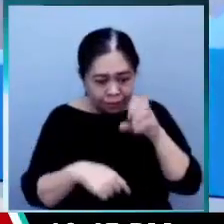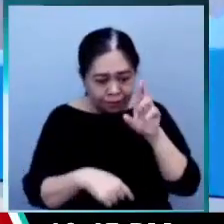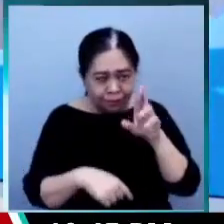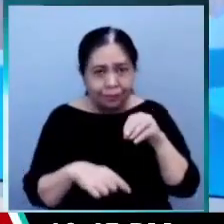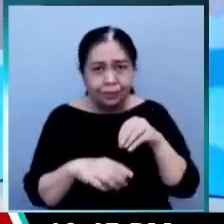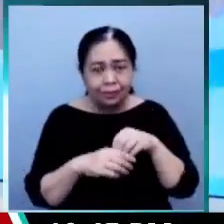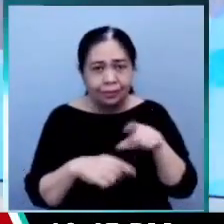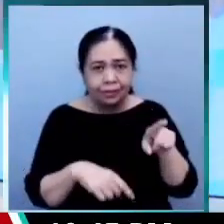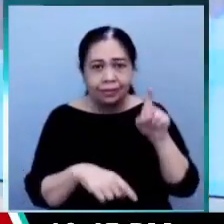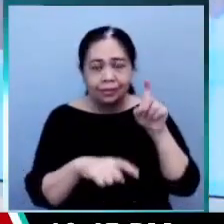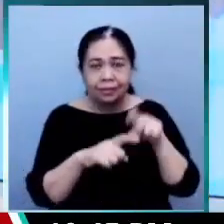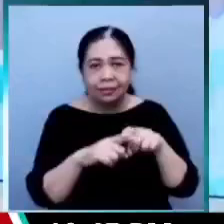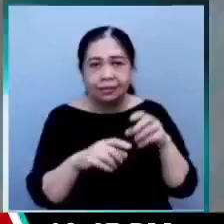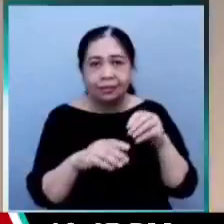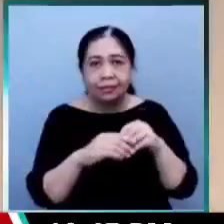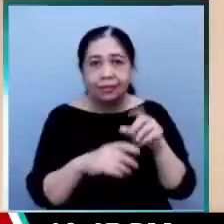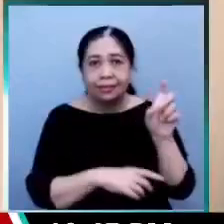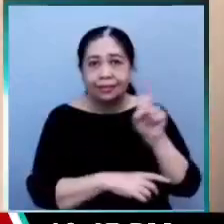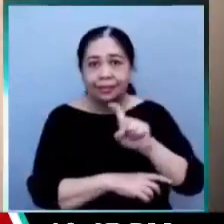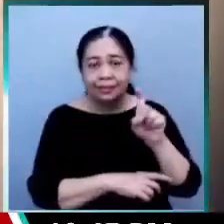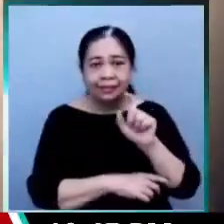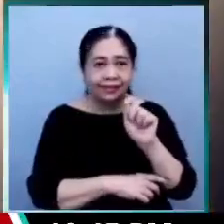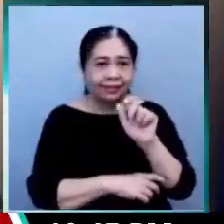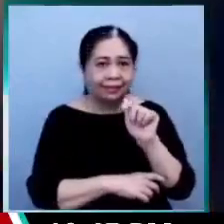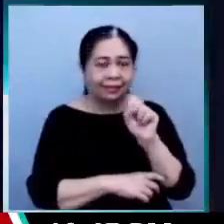lodge sa Texas sa Amerika.